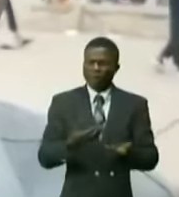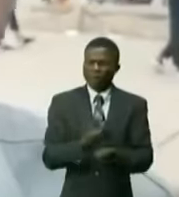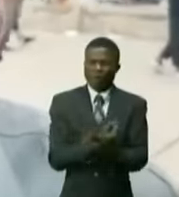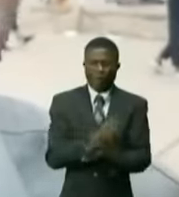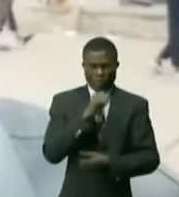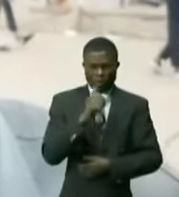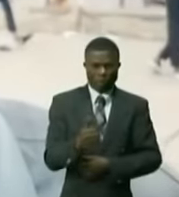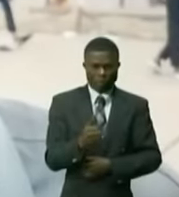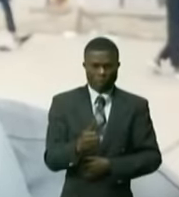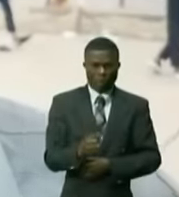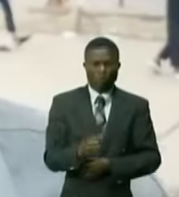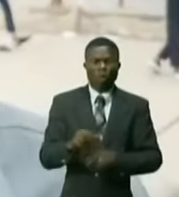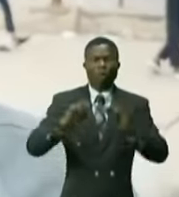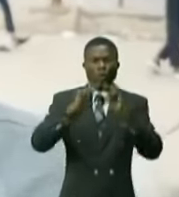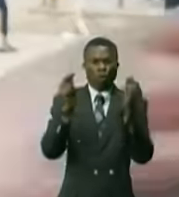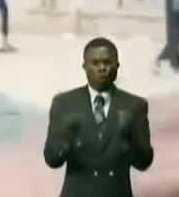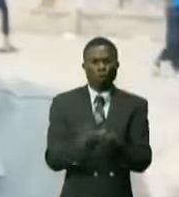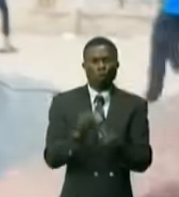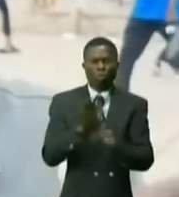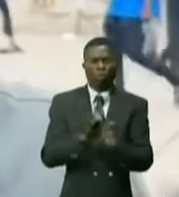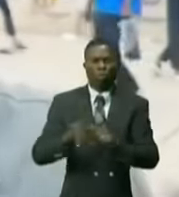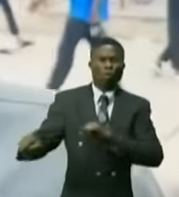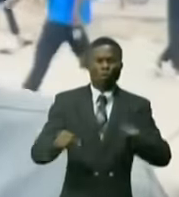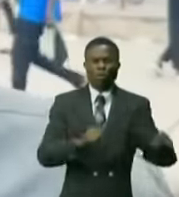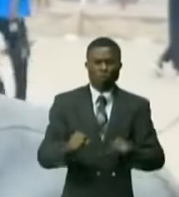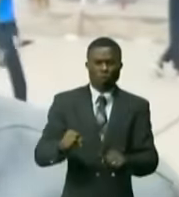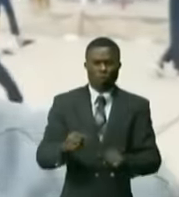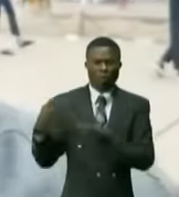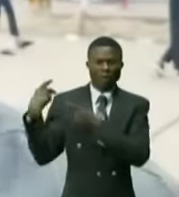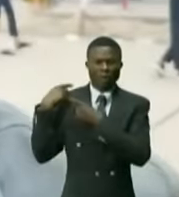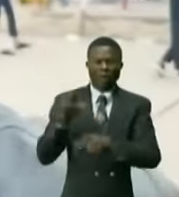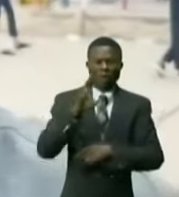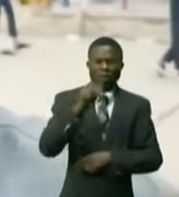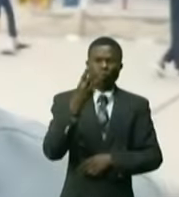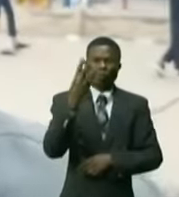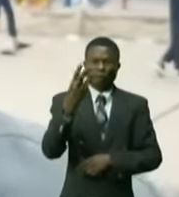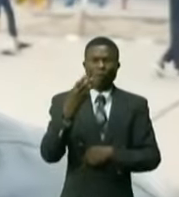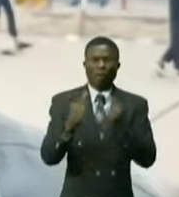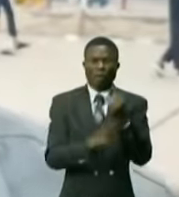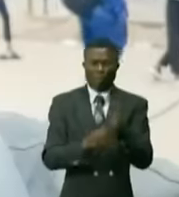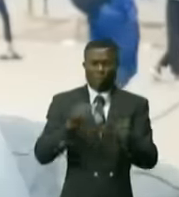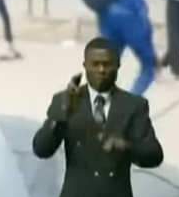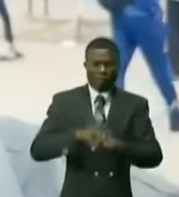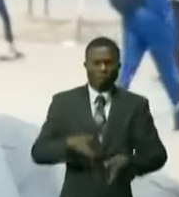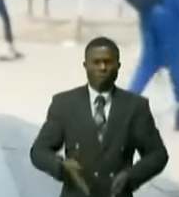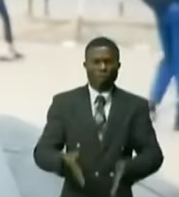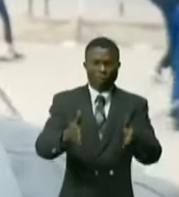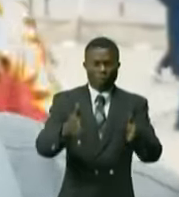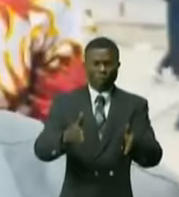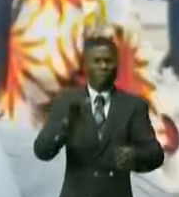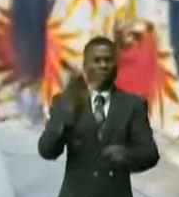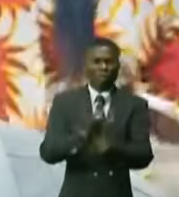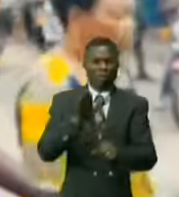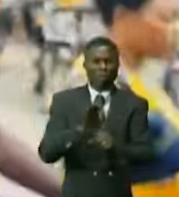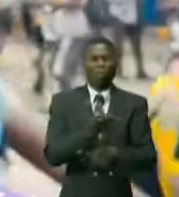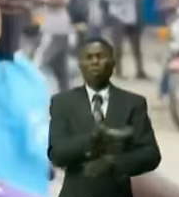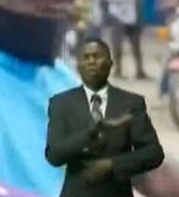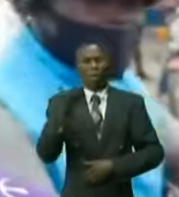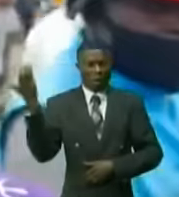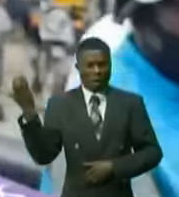Il y avait un grand mouvement depuis 23 heures. Donc, bah, déjà, bah, j'arrive sur le terrain de la majorité